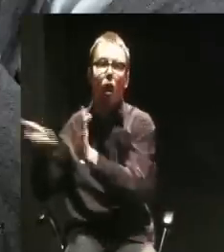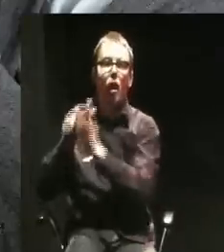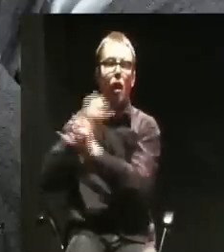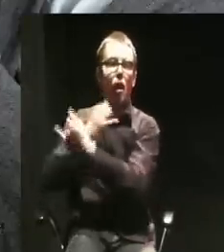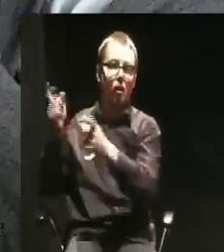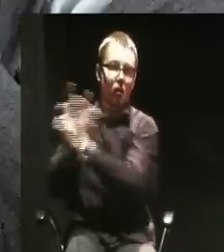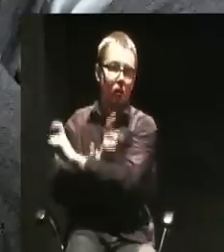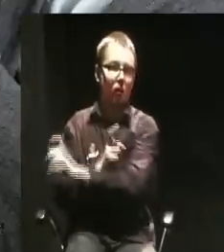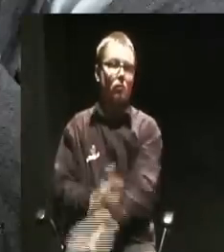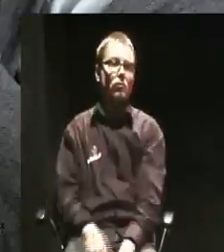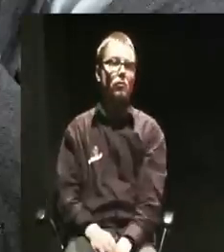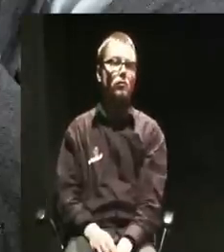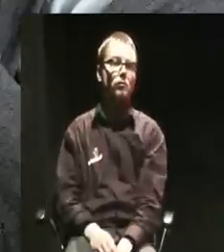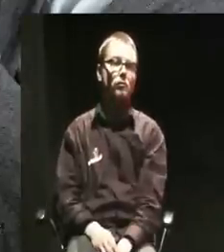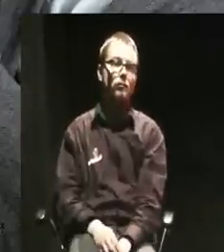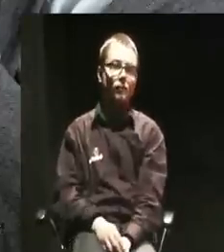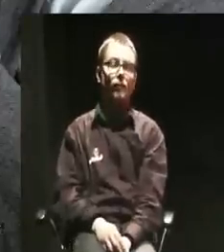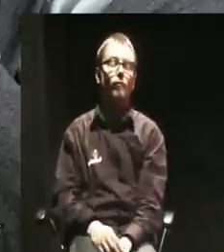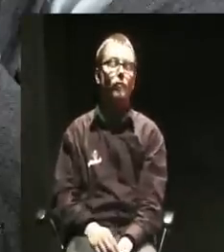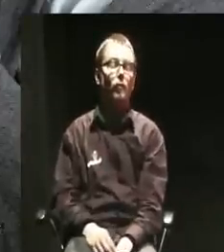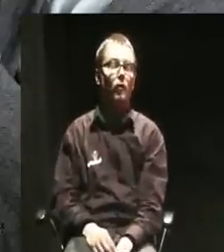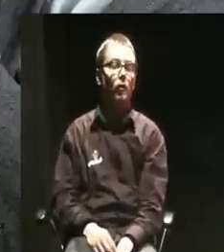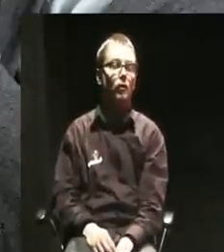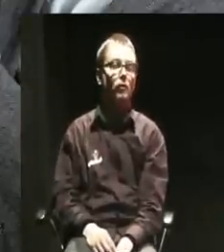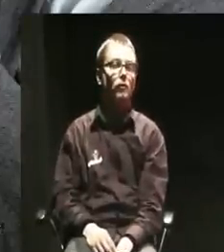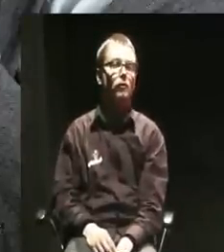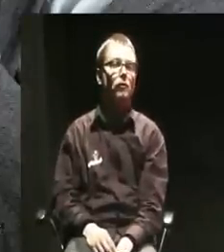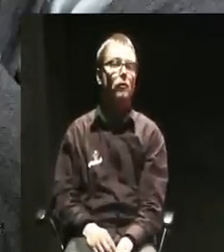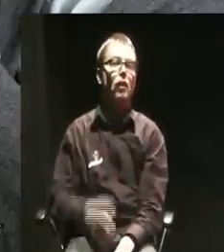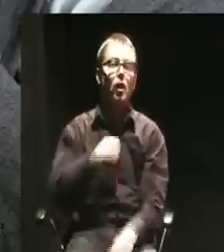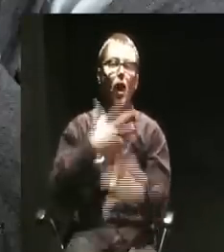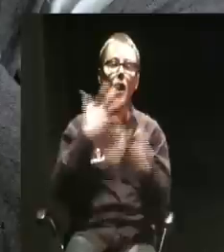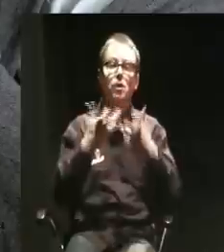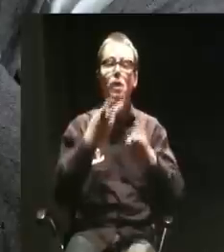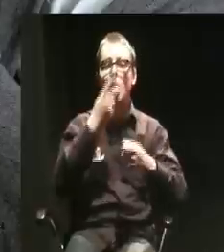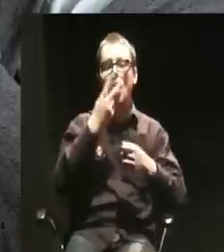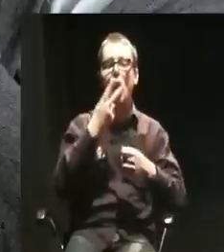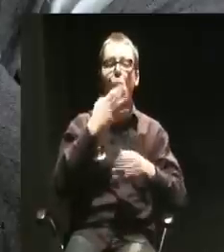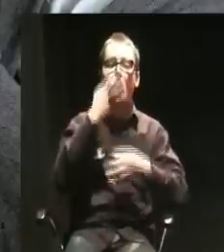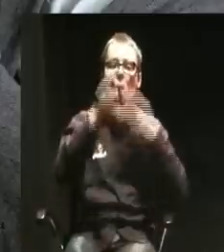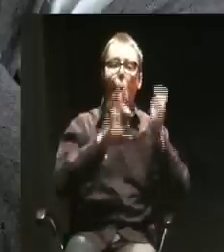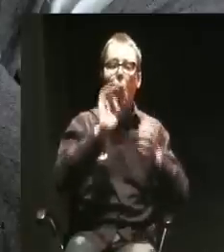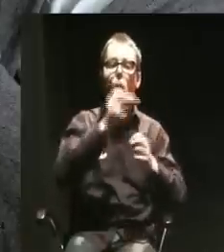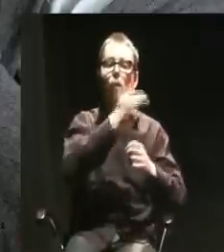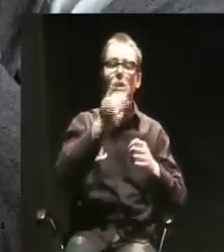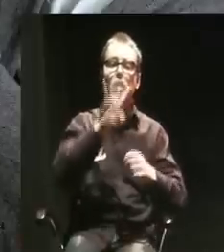success story. Ludzie, których chciałem wam pokazać. 4 osoby, które